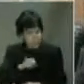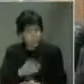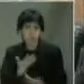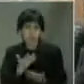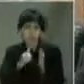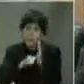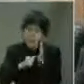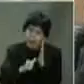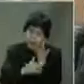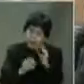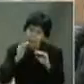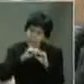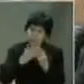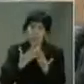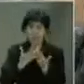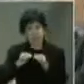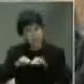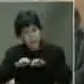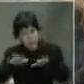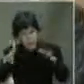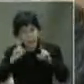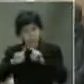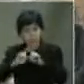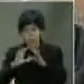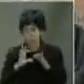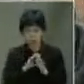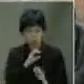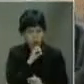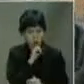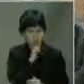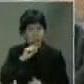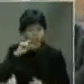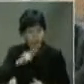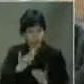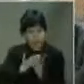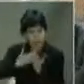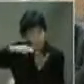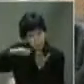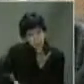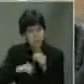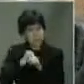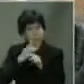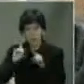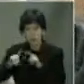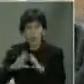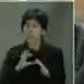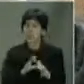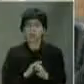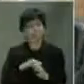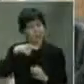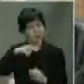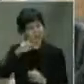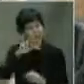ภาษีลดค่าเงินบาทและหรืออะไรก็ตามที่เป็นความลับกรณีการออกพระราชกำหนดมันไม่ใช่ความ